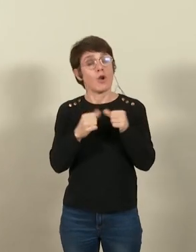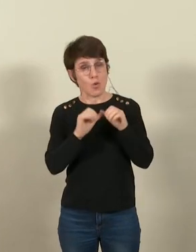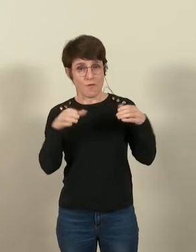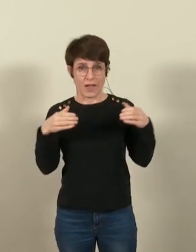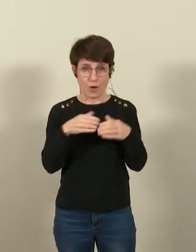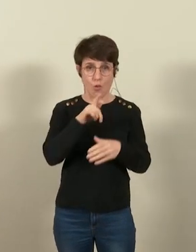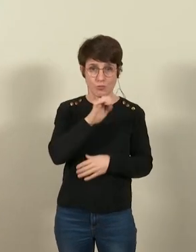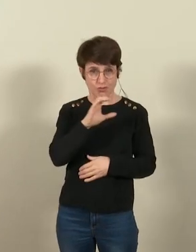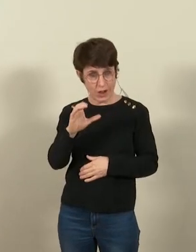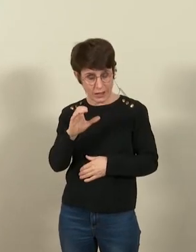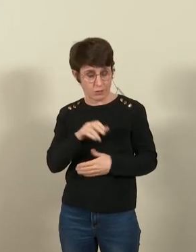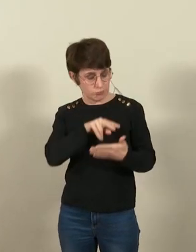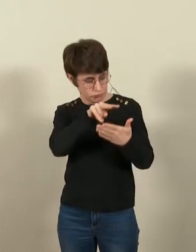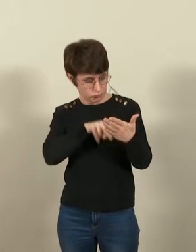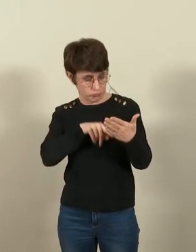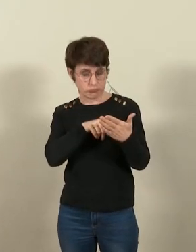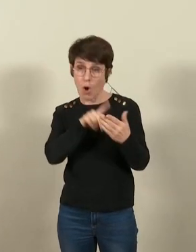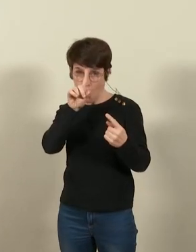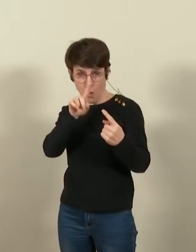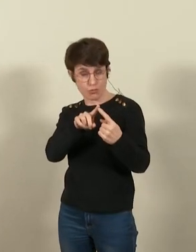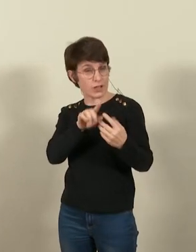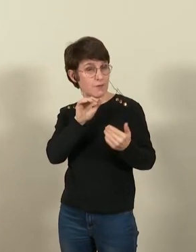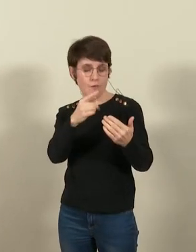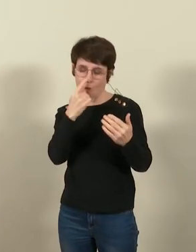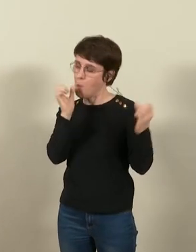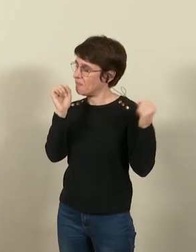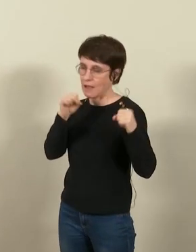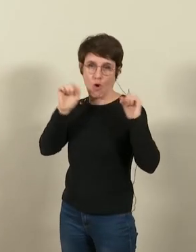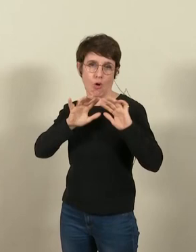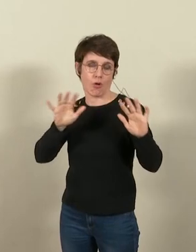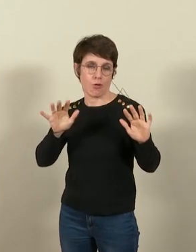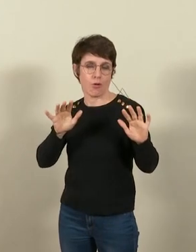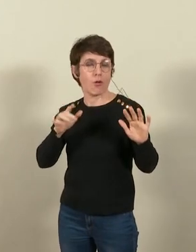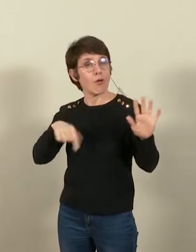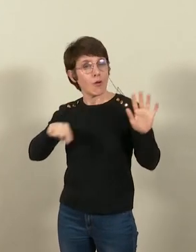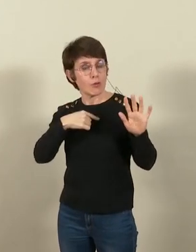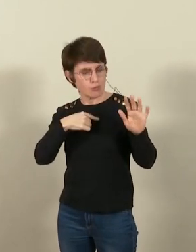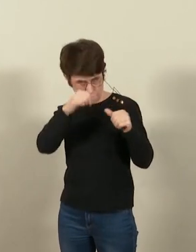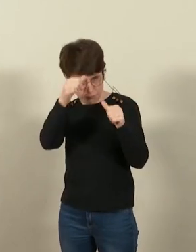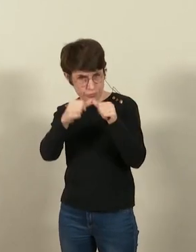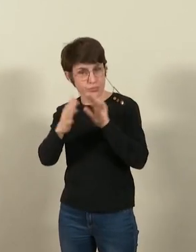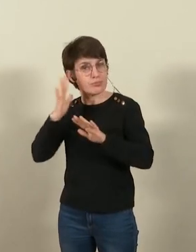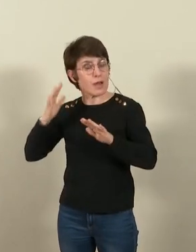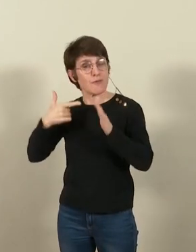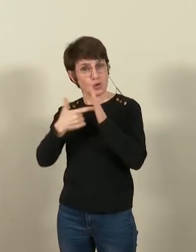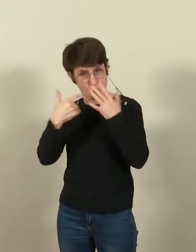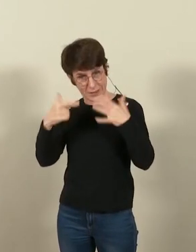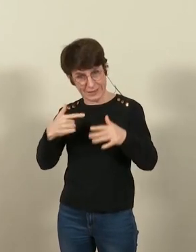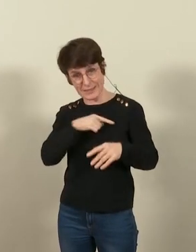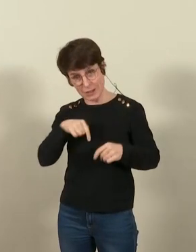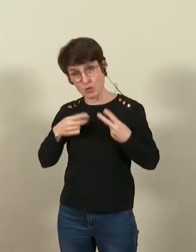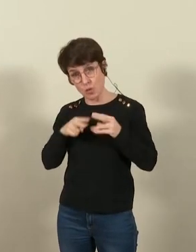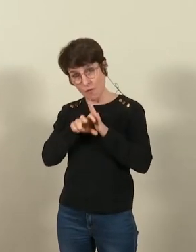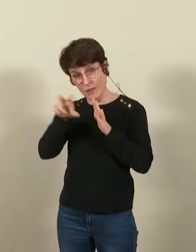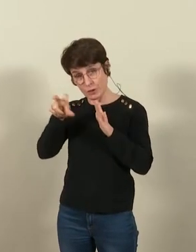accord avec l'objectif initial de ce vœux d'ailleurs souvenons-nous- en en 2017 la ville de Grenoble s'était